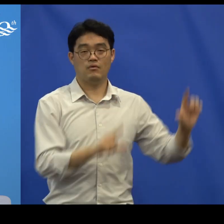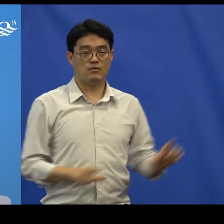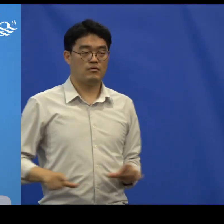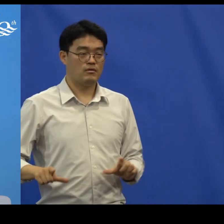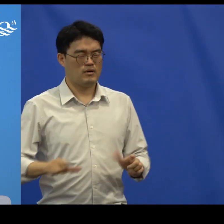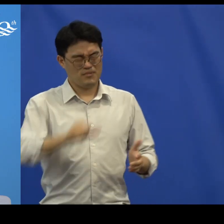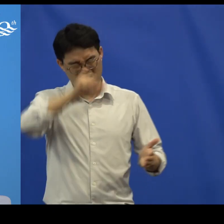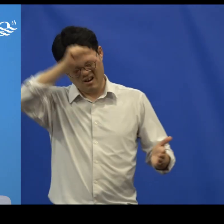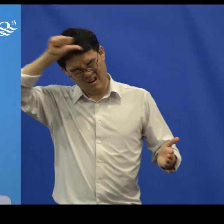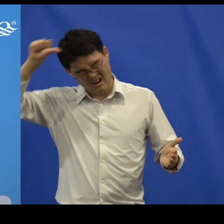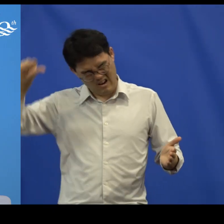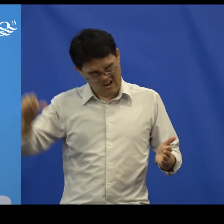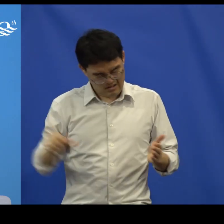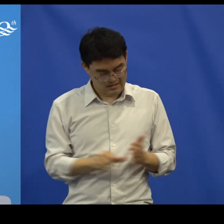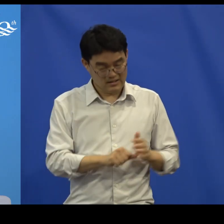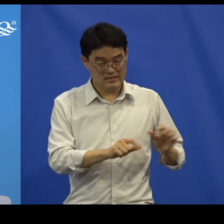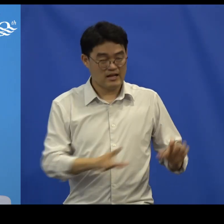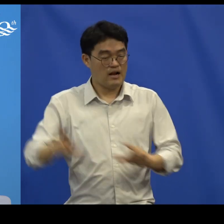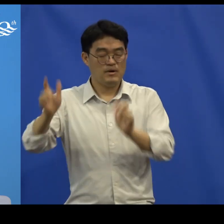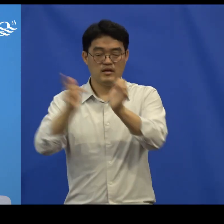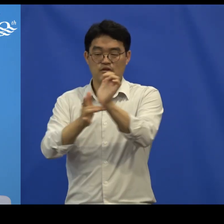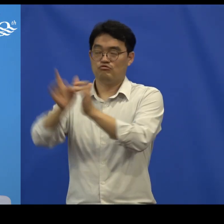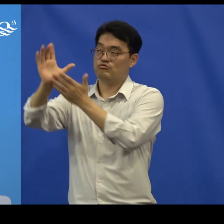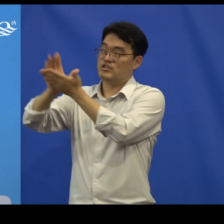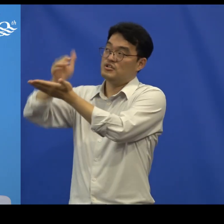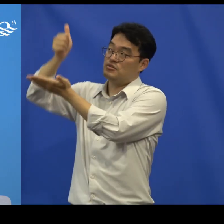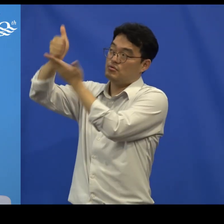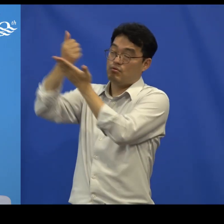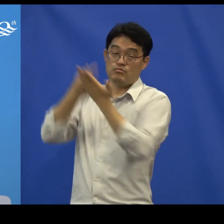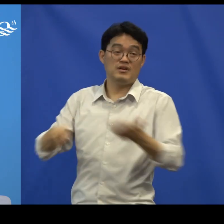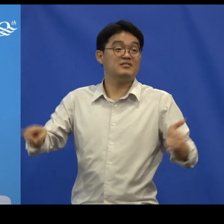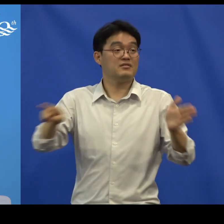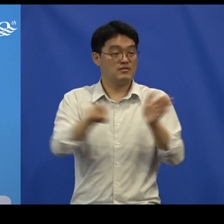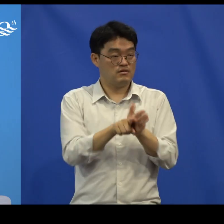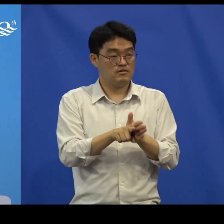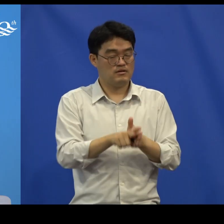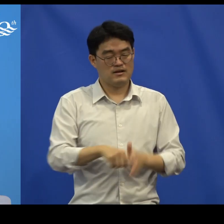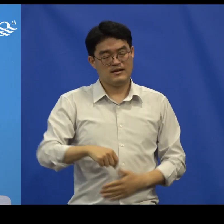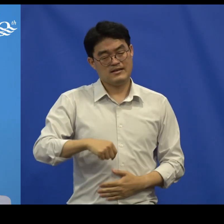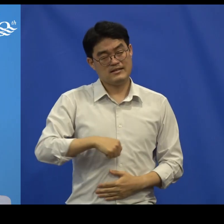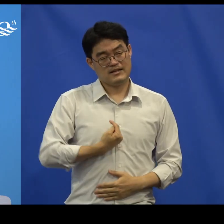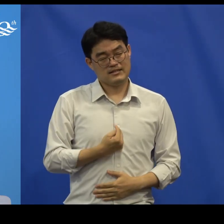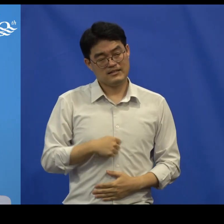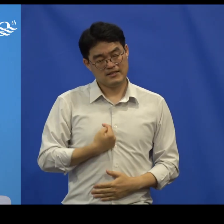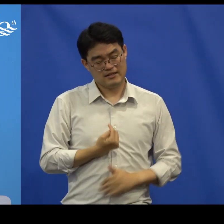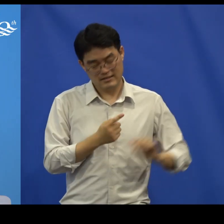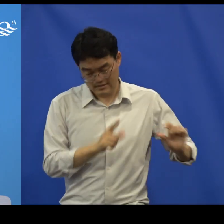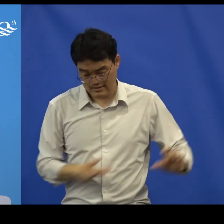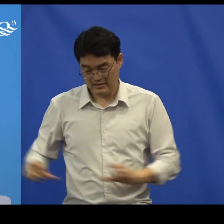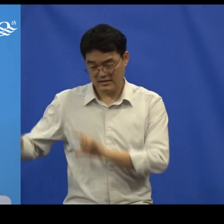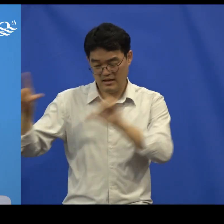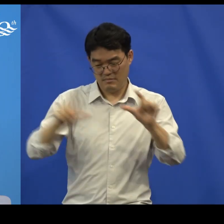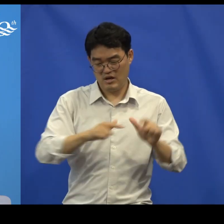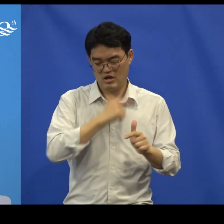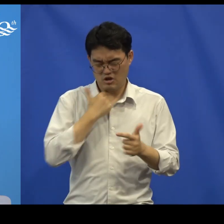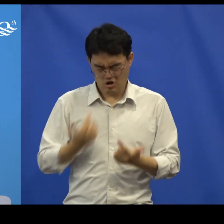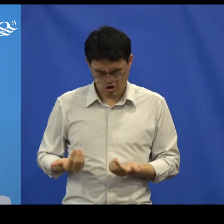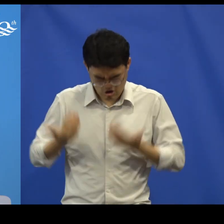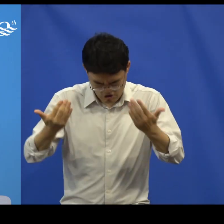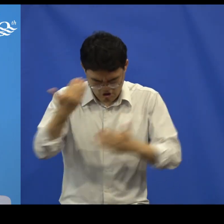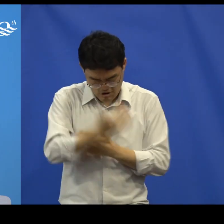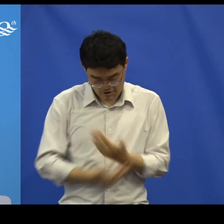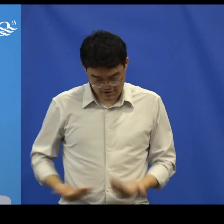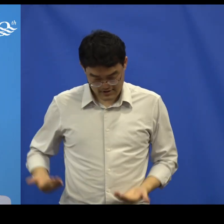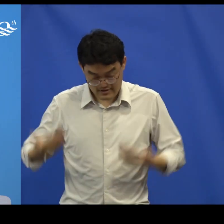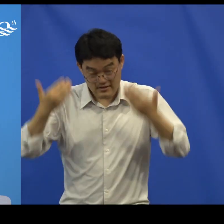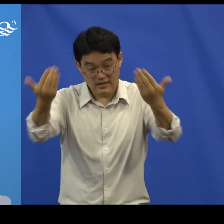한평생 생애에 그리스도를 위해서 자신의 모든 걸 쏟아부었던 사람들과 그냥